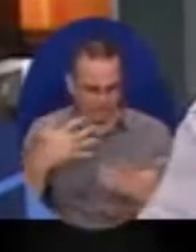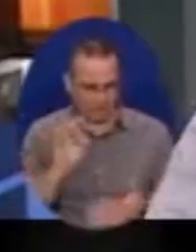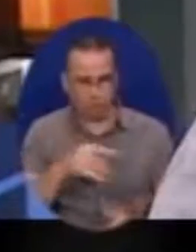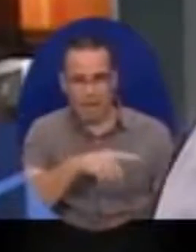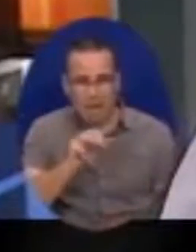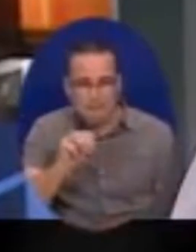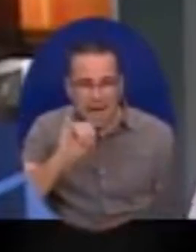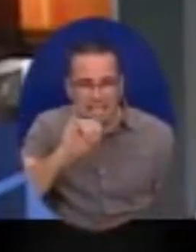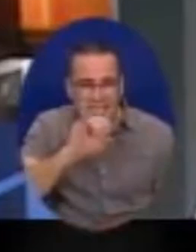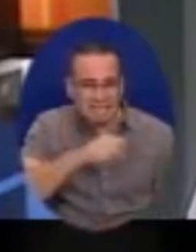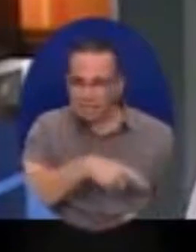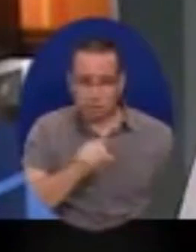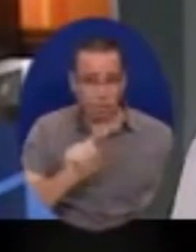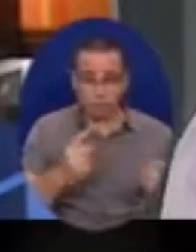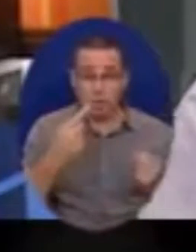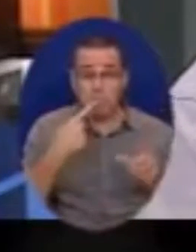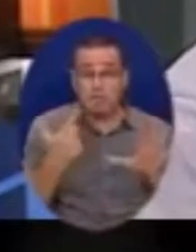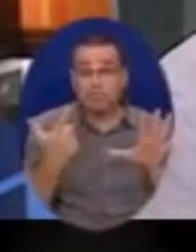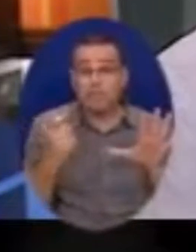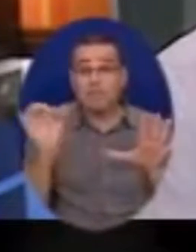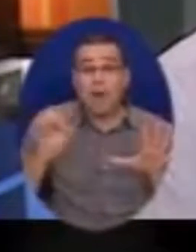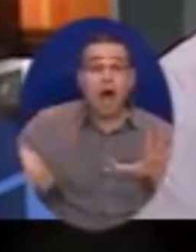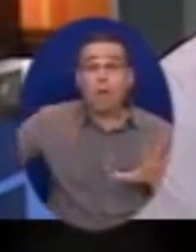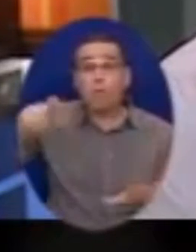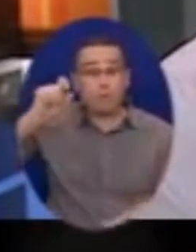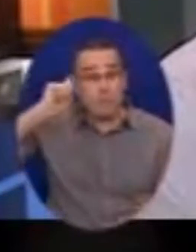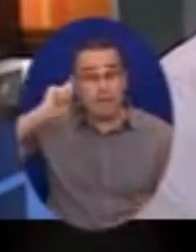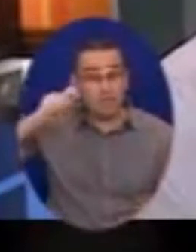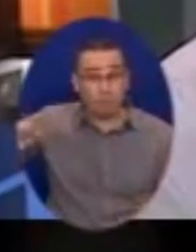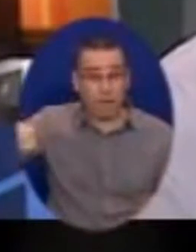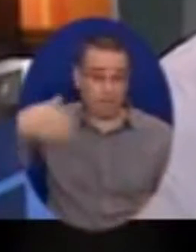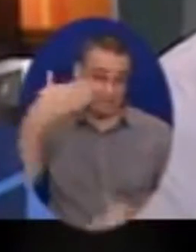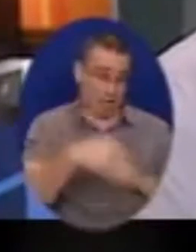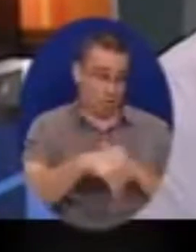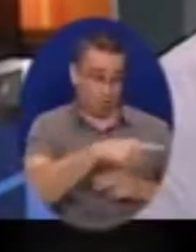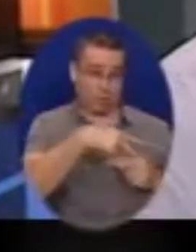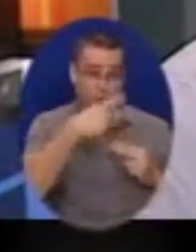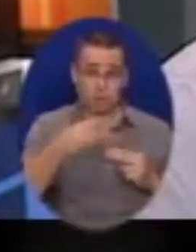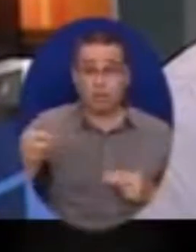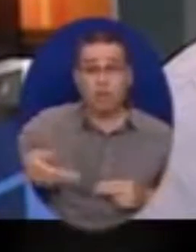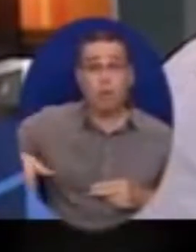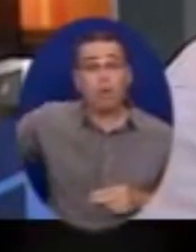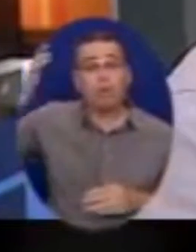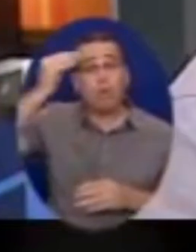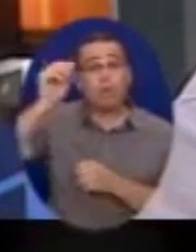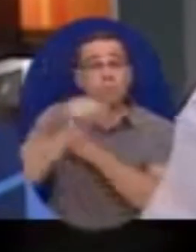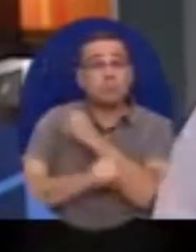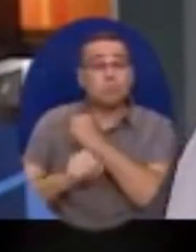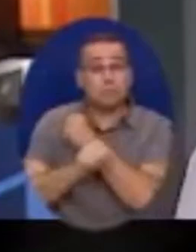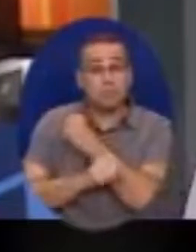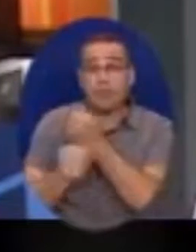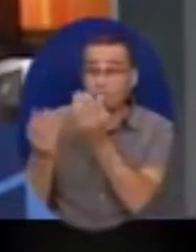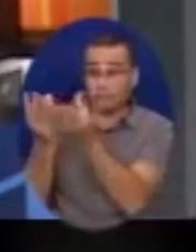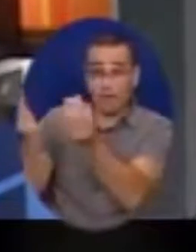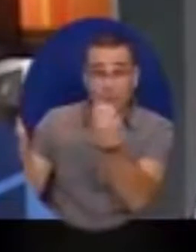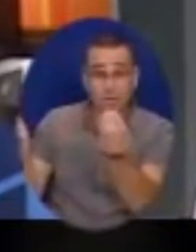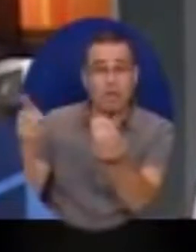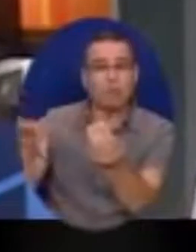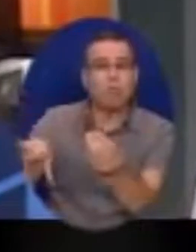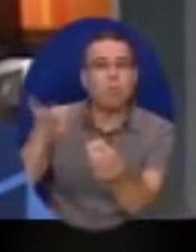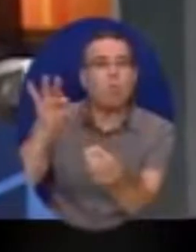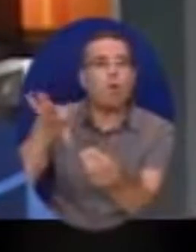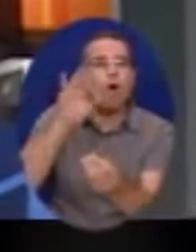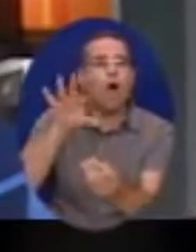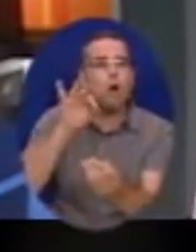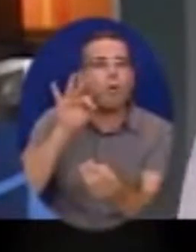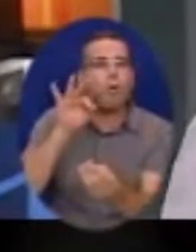הוא לא יוצא דופן. 70% מהבוגרות של מרכז מעשה הולכות להשכלה אקדמית, רבות מהן בוחרות